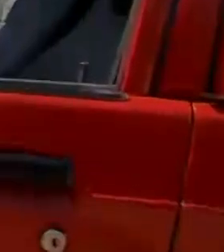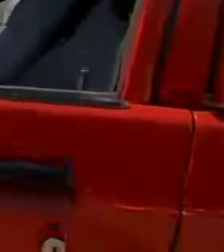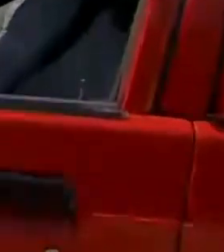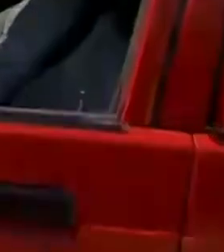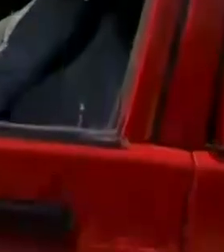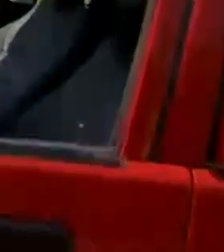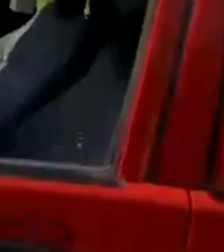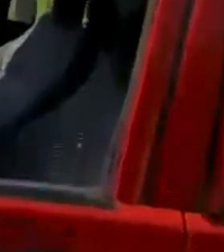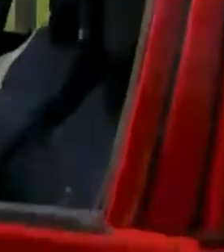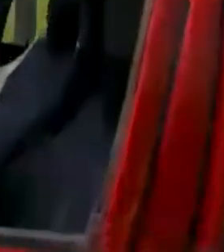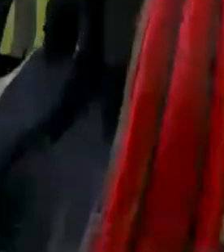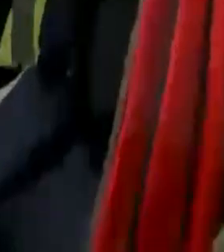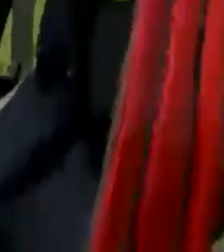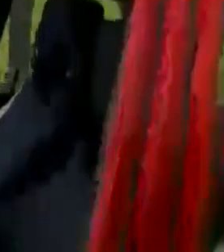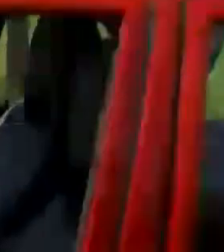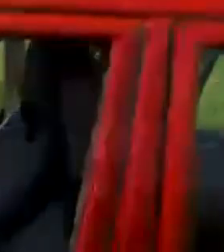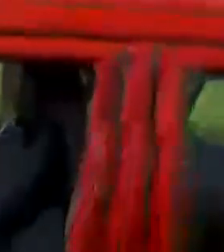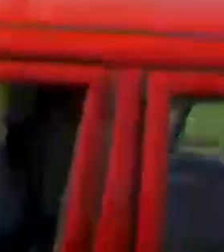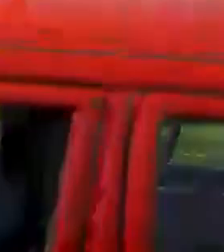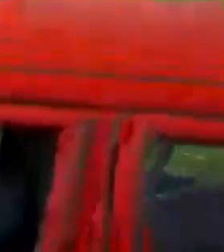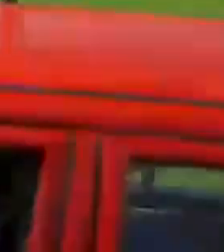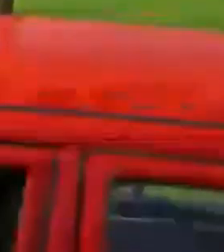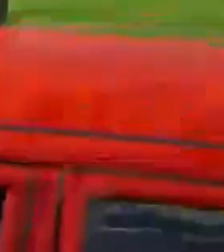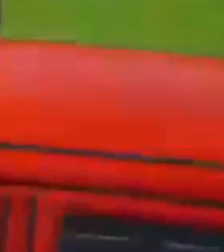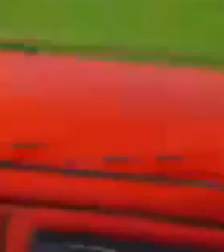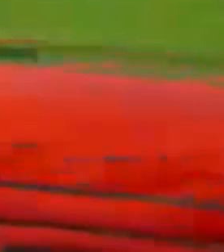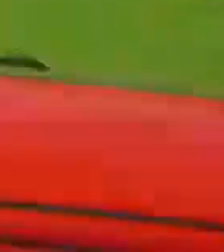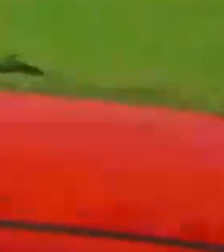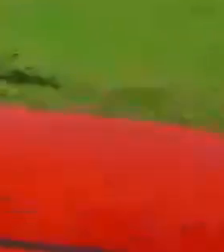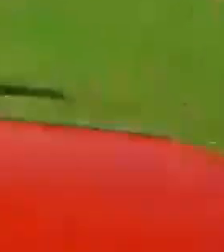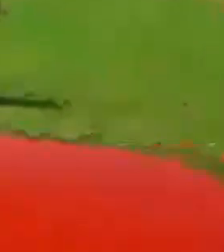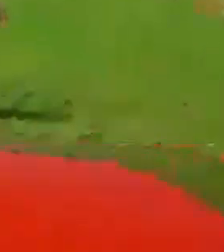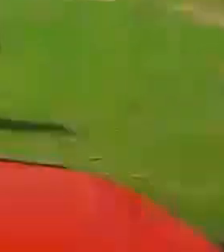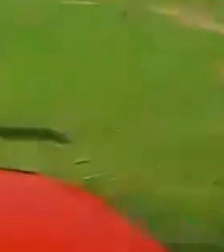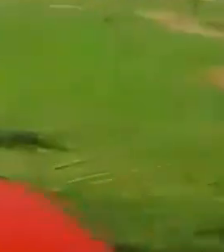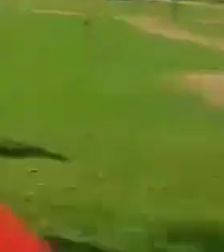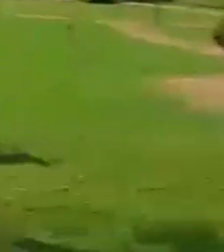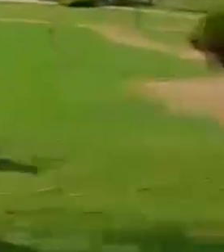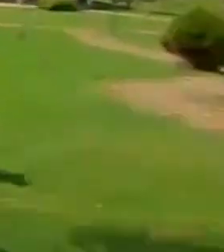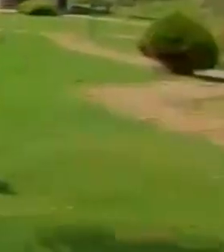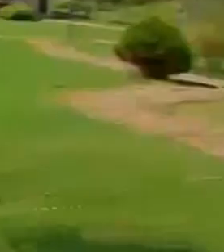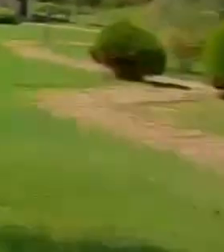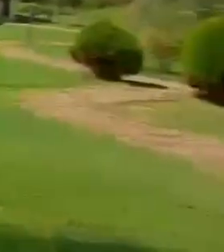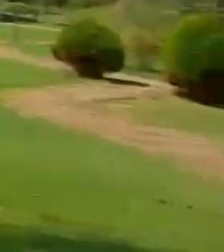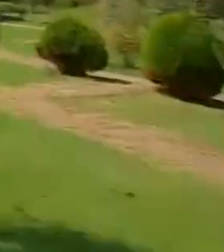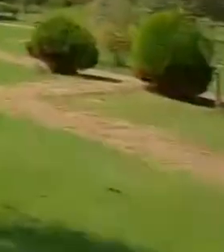Bu sırada Timuçin o tarafa doğru yürüyor. Keyfi taşıdığı bastonuyla sağa sola bakınarak garaja ilerliyor.